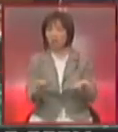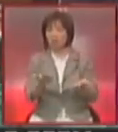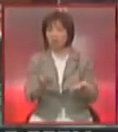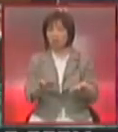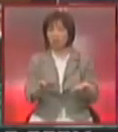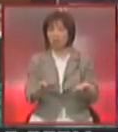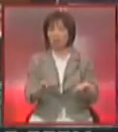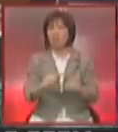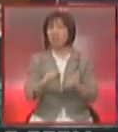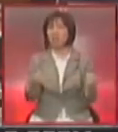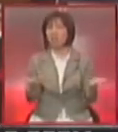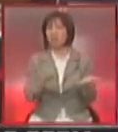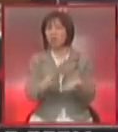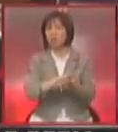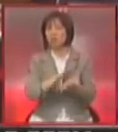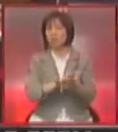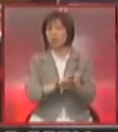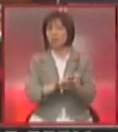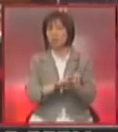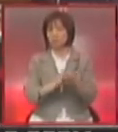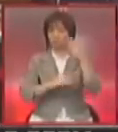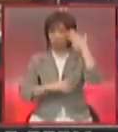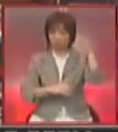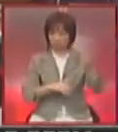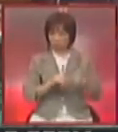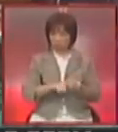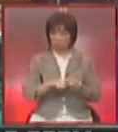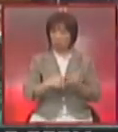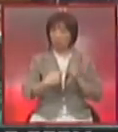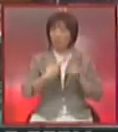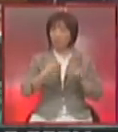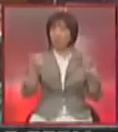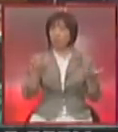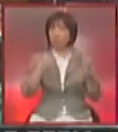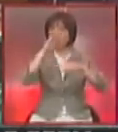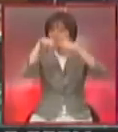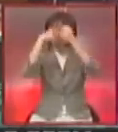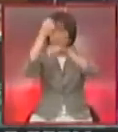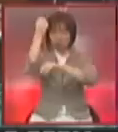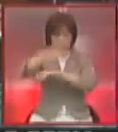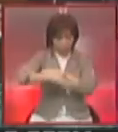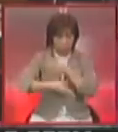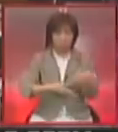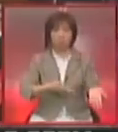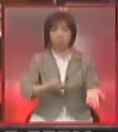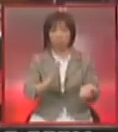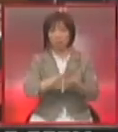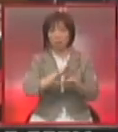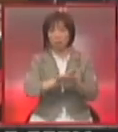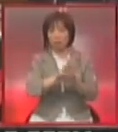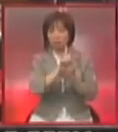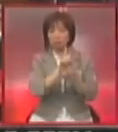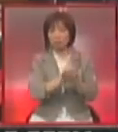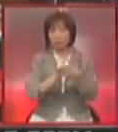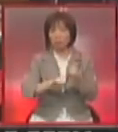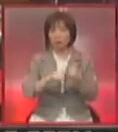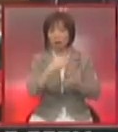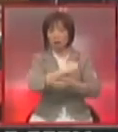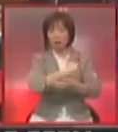Where will it come from then? I have no idea. From heaven? Are you saying that your